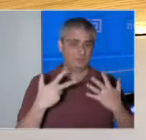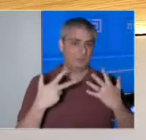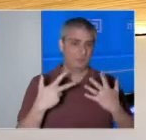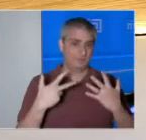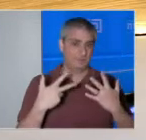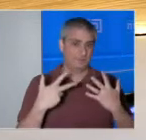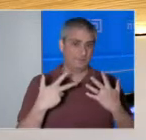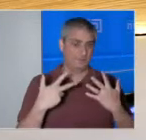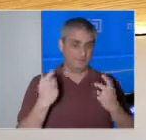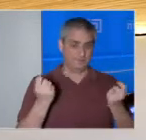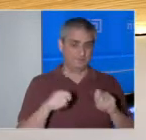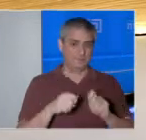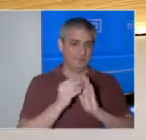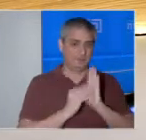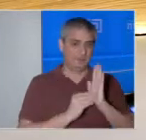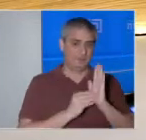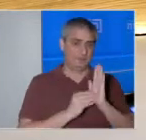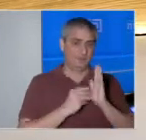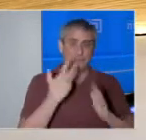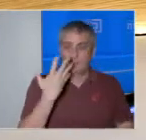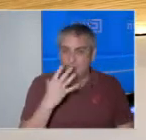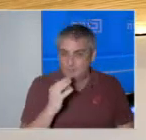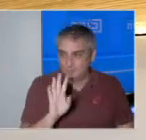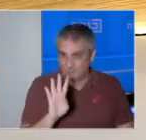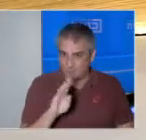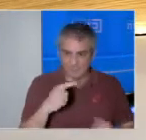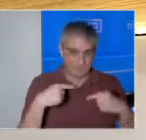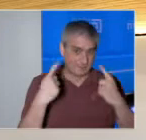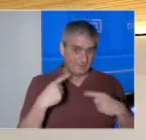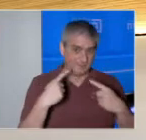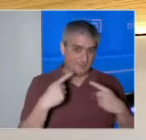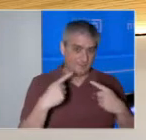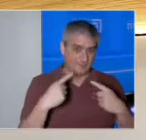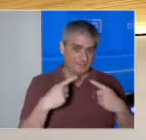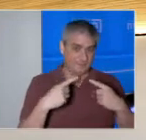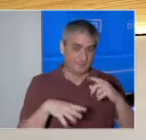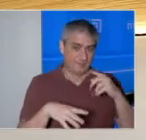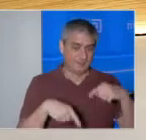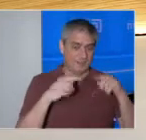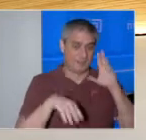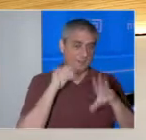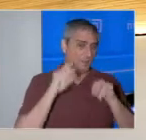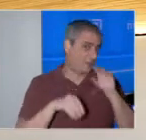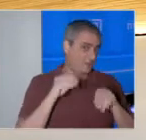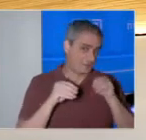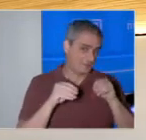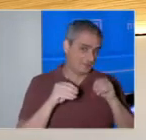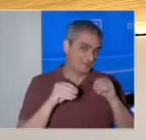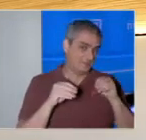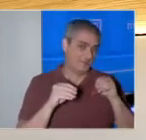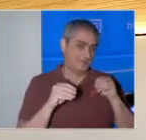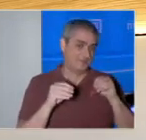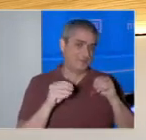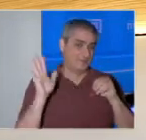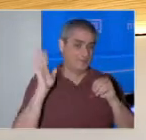8 ימים. לסגירת הרשימות, 54 ימים ליום הבחירות,